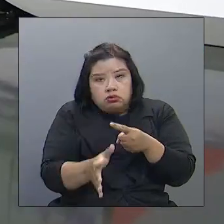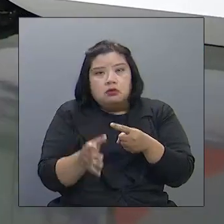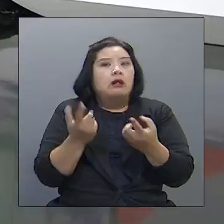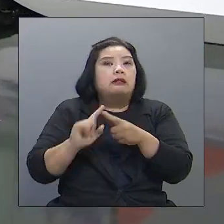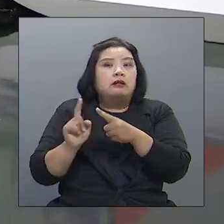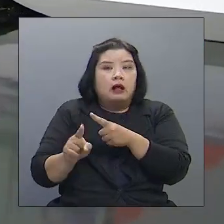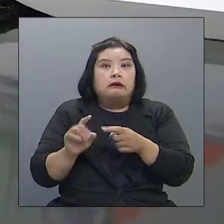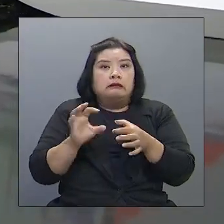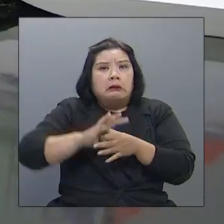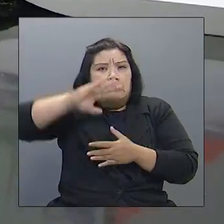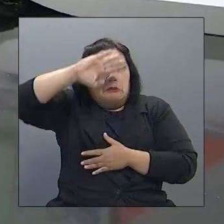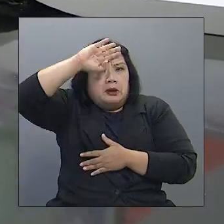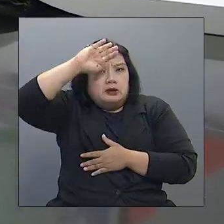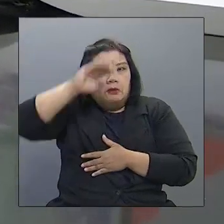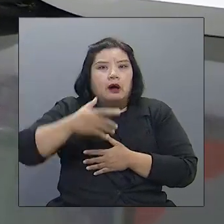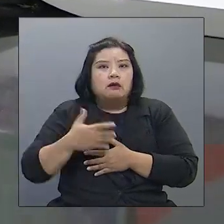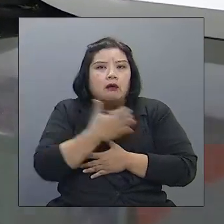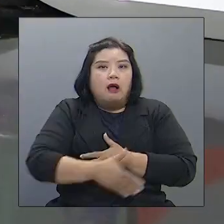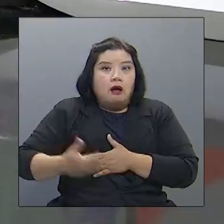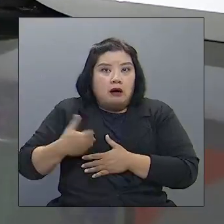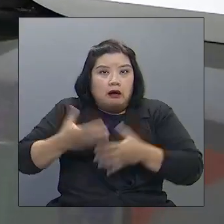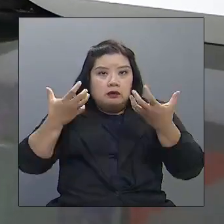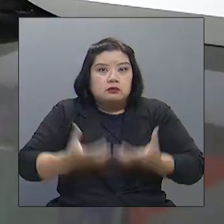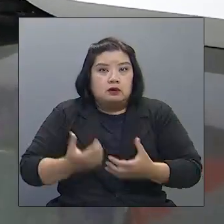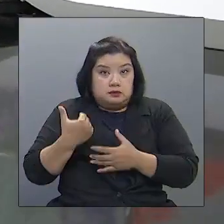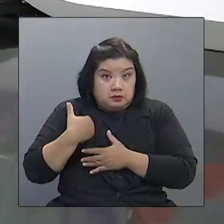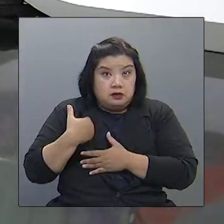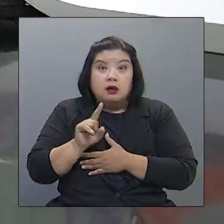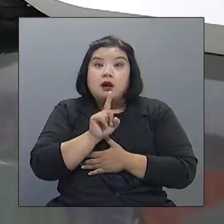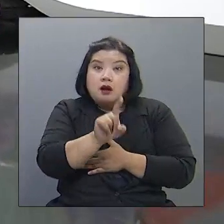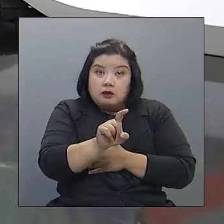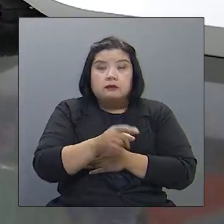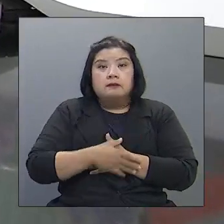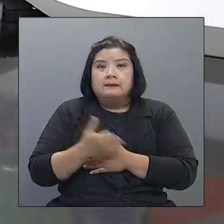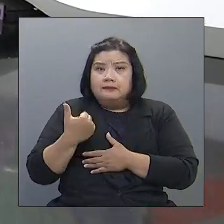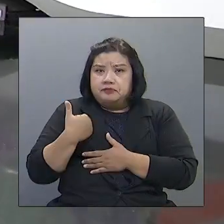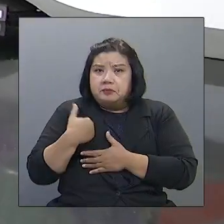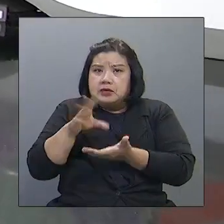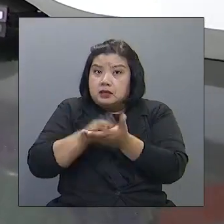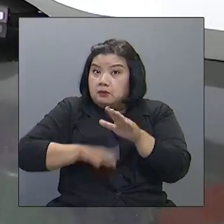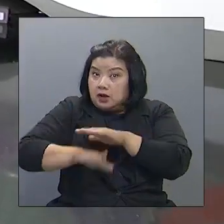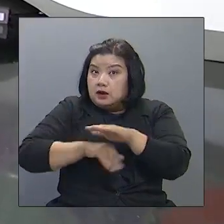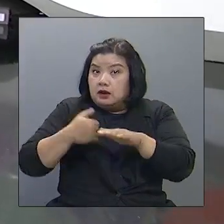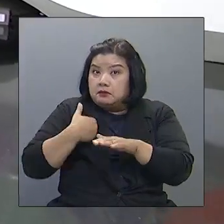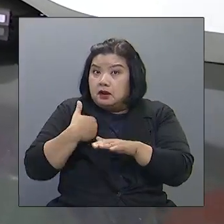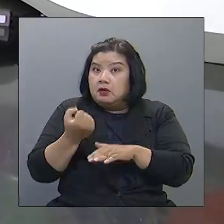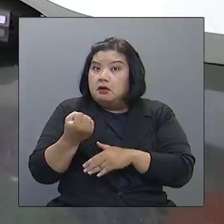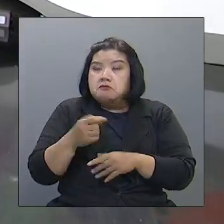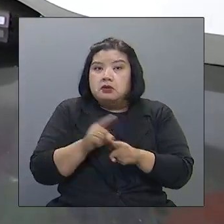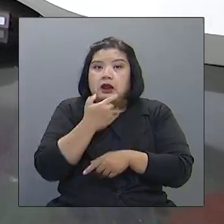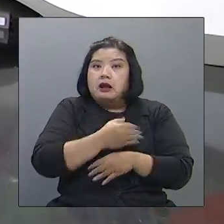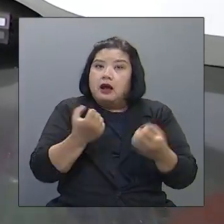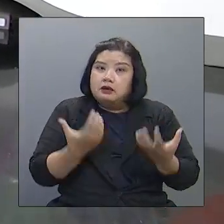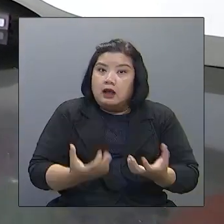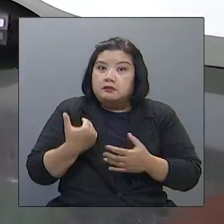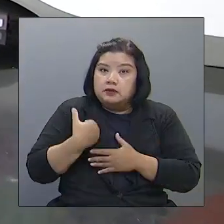ยหากว่าเราได้รับเชื้อเข้าไปมีความรุนแรงขึ้นหรือเปล่าจริงๆแล้วมันมีข้อมูลอะไรที่บ่งชี้บ้างไหมคะอาจารย์ ยังไ